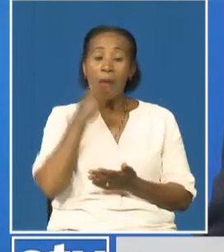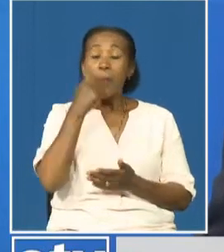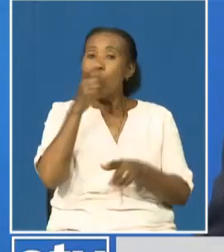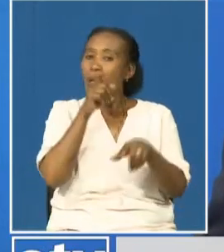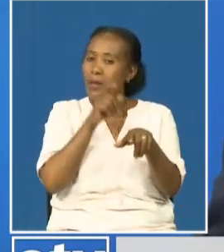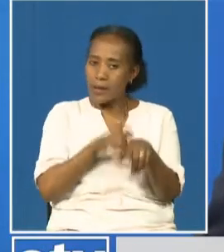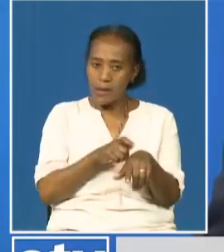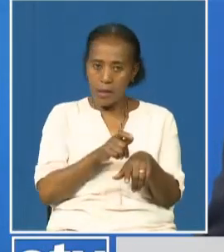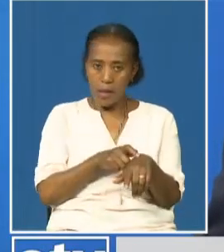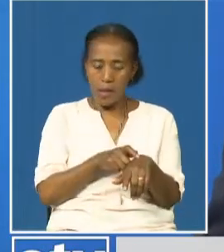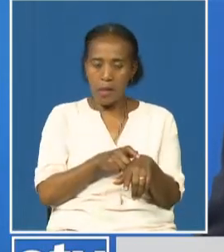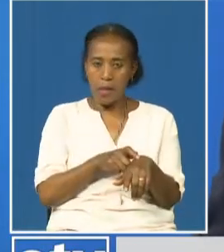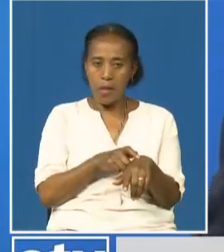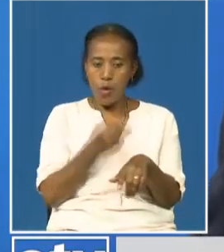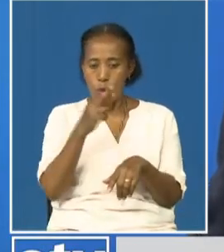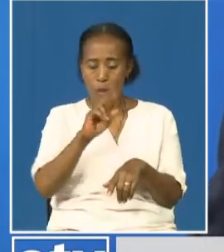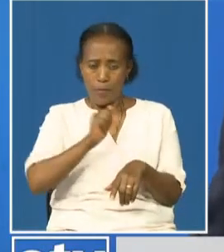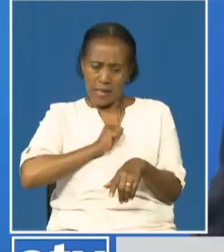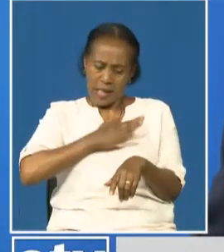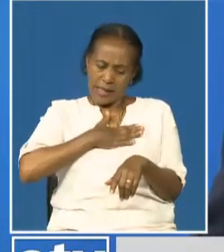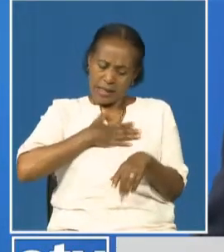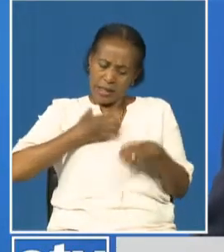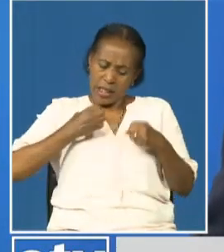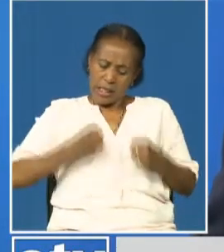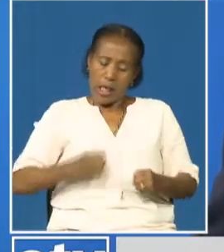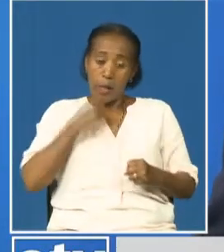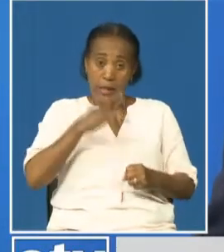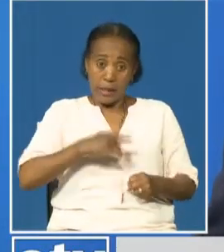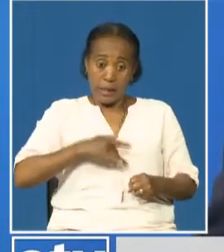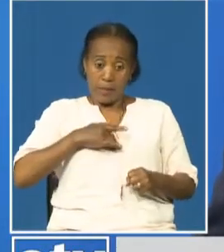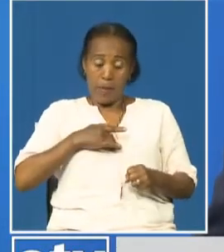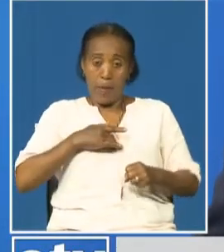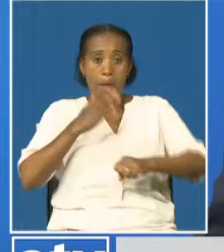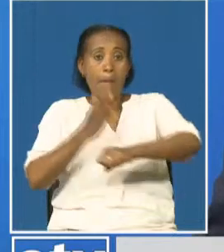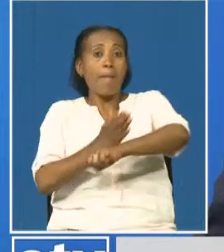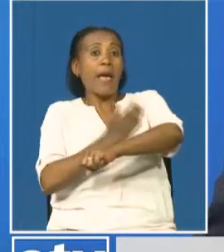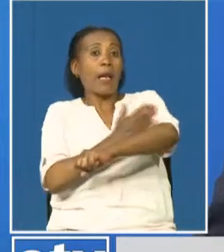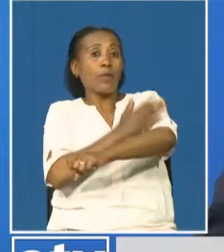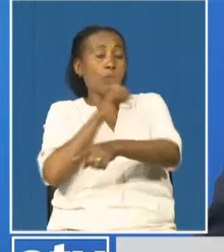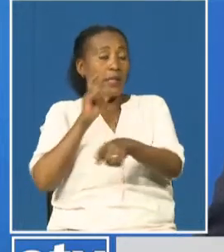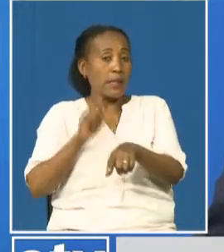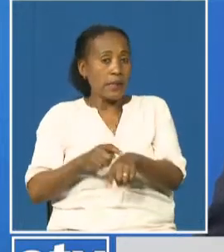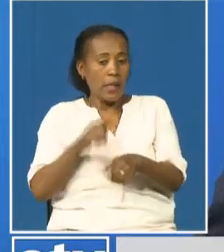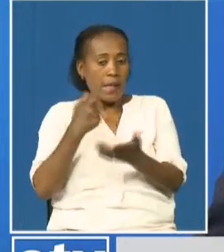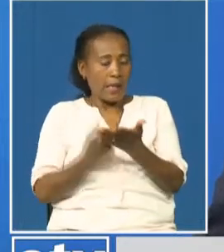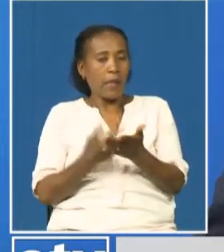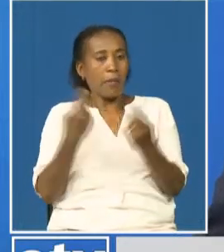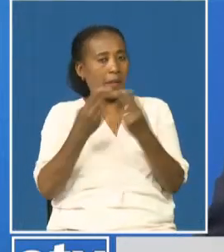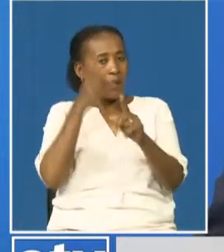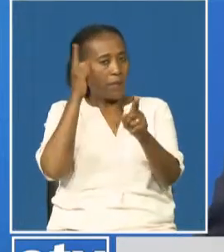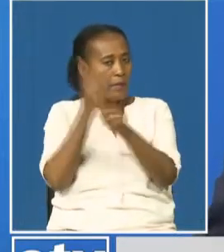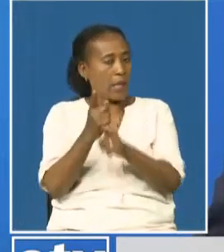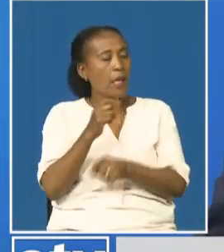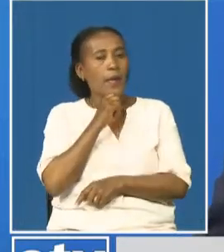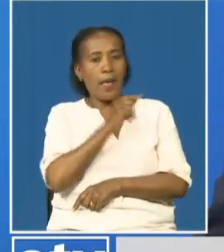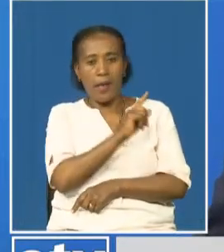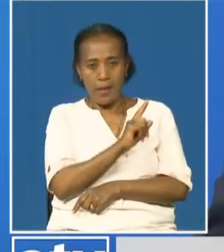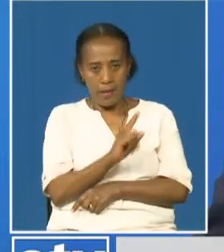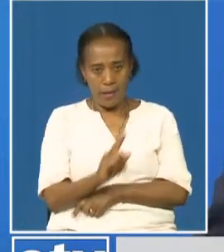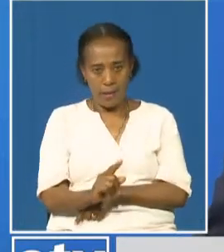በሚሉበት ጊዜ ወይም ራሳችንን እየቻልን ነው የሚል ስሜት በሚያዳብሩበት ጊዜ ያንን መጠቀም ተገቢ